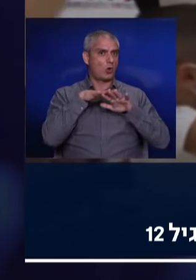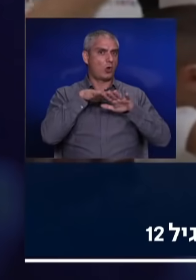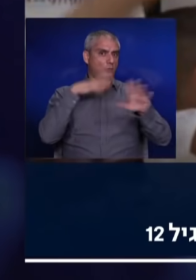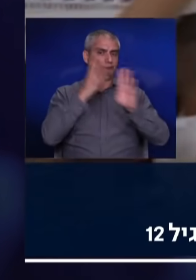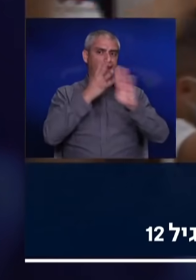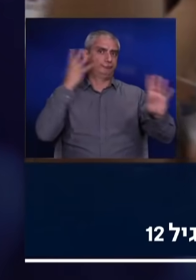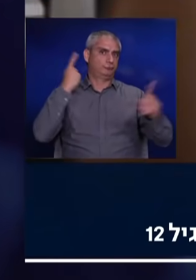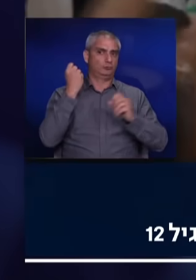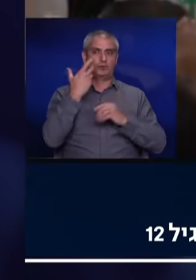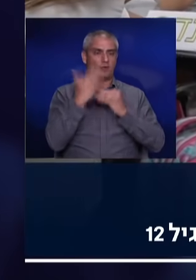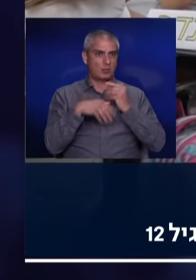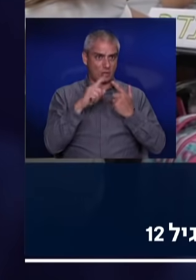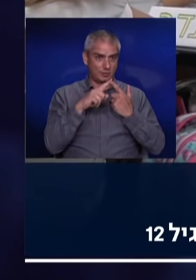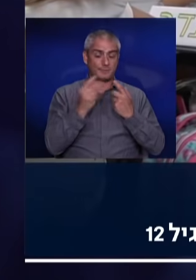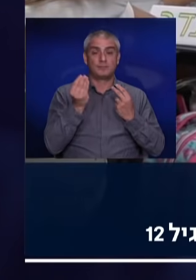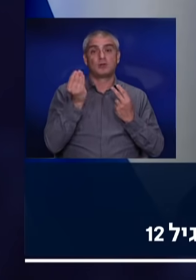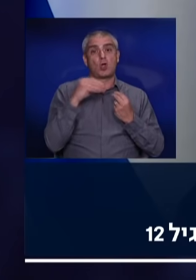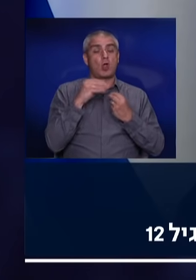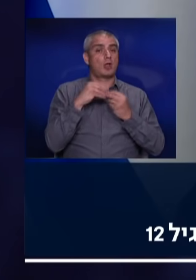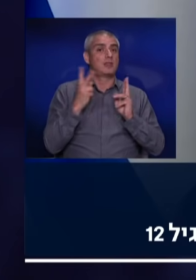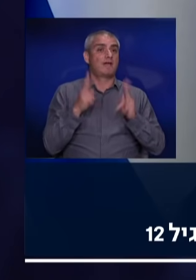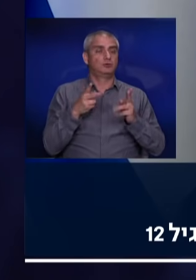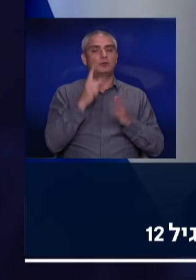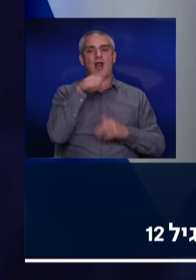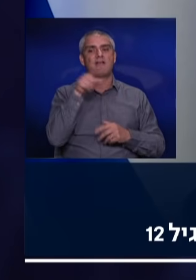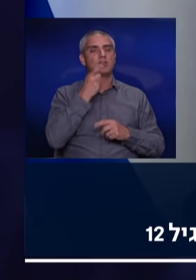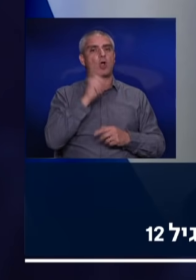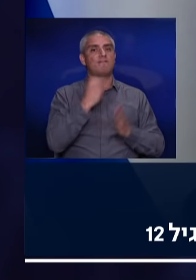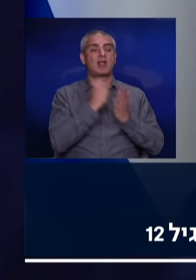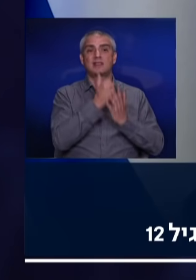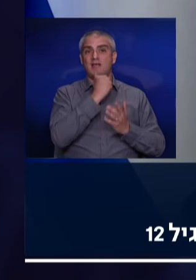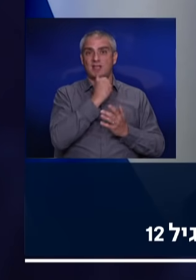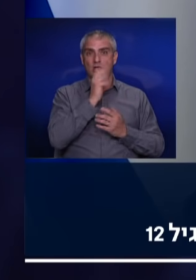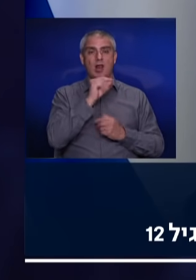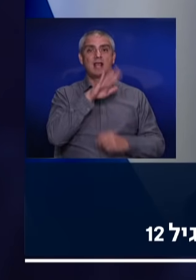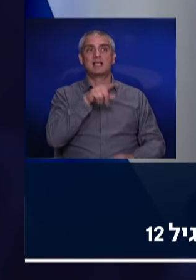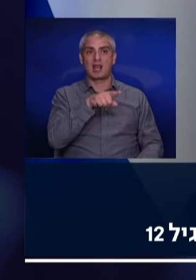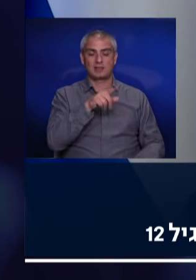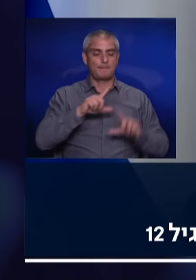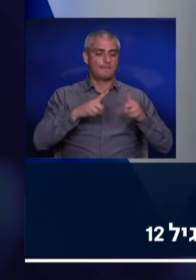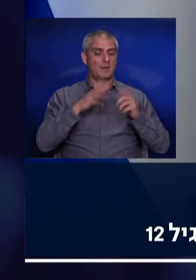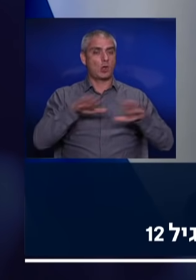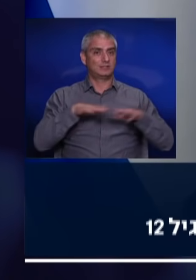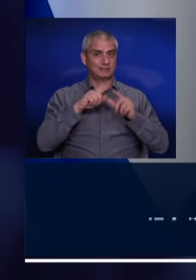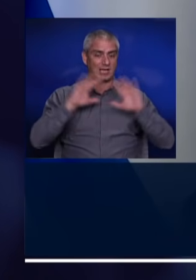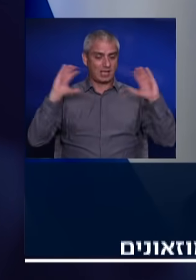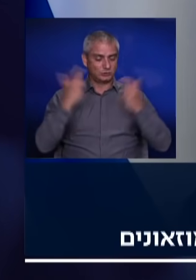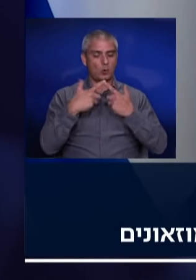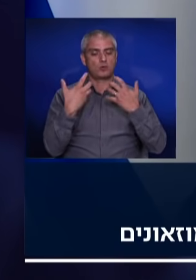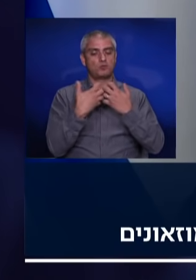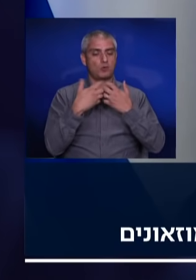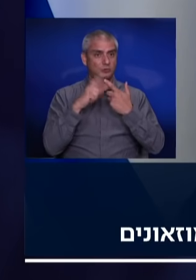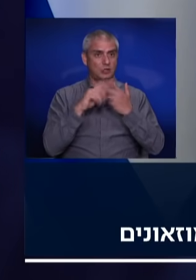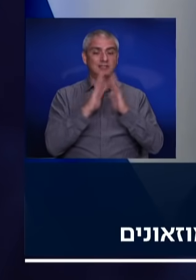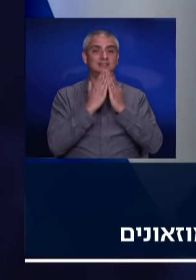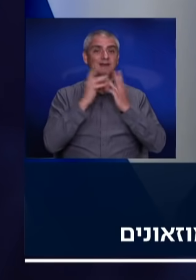בשבועות האחרונים. אפשרות אחרת שנבחנת היא לבטל את חובת התו הירוק על ילדים בבריכות שחייה סגורות, במוזיאונים,